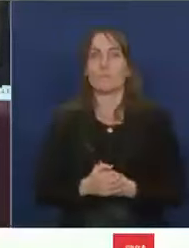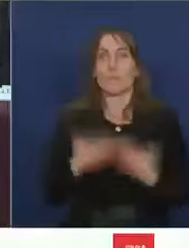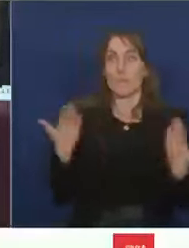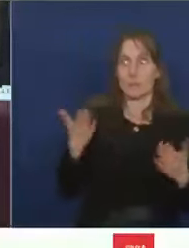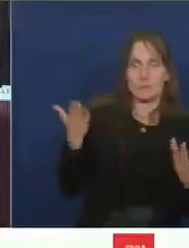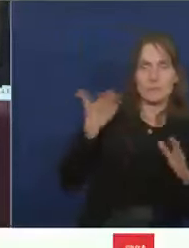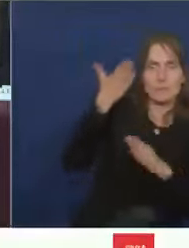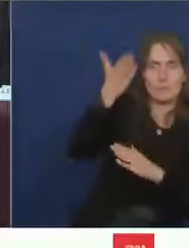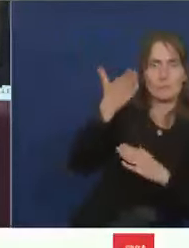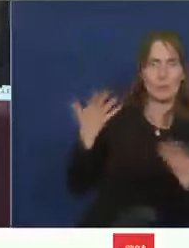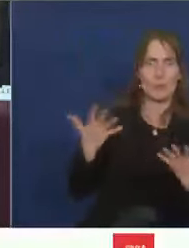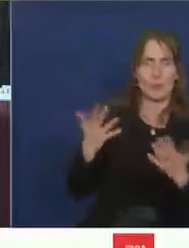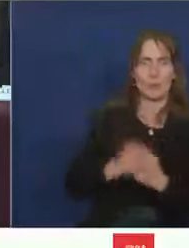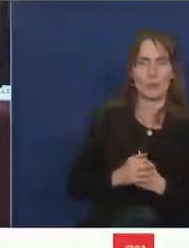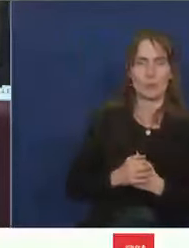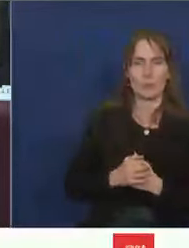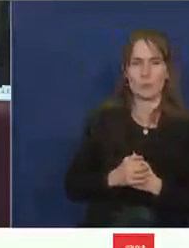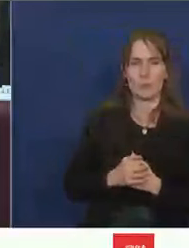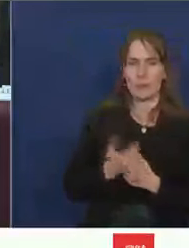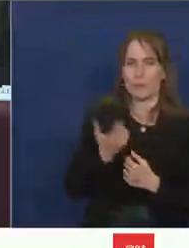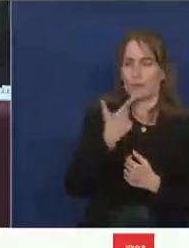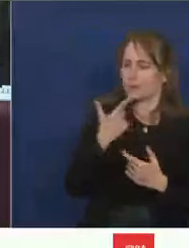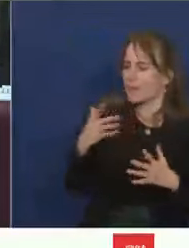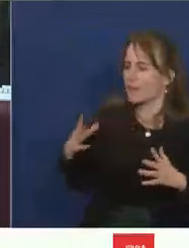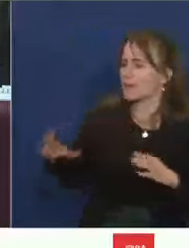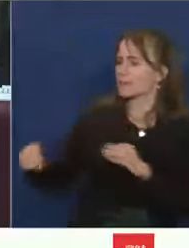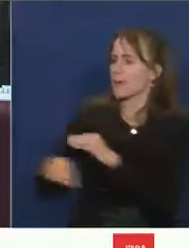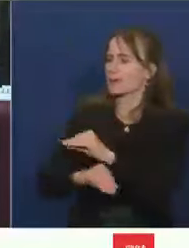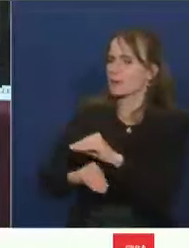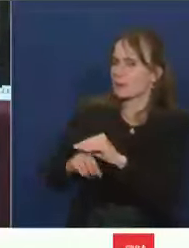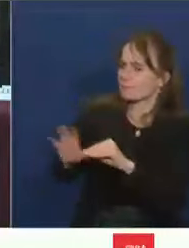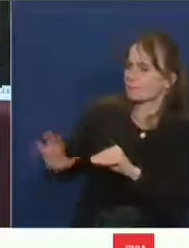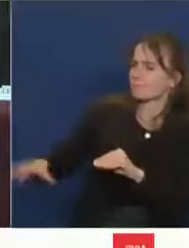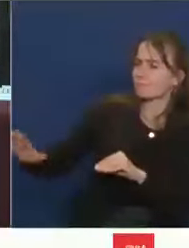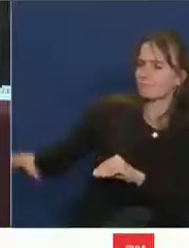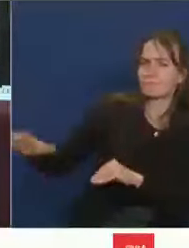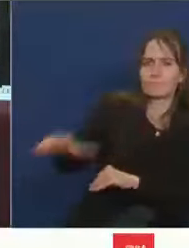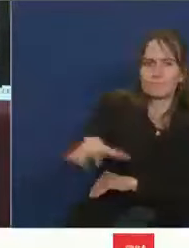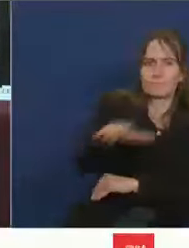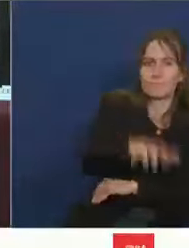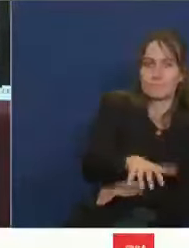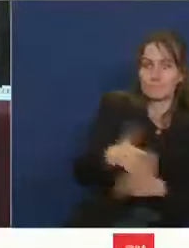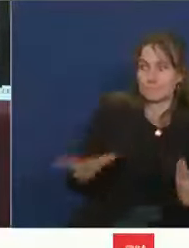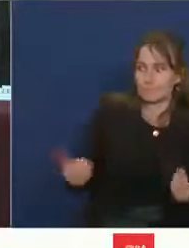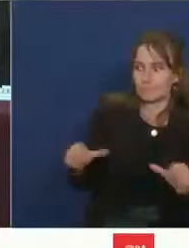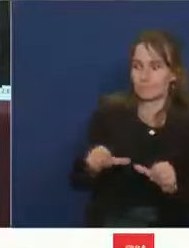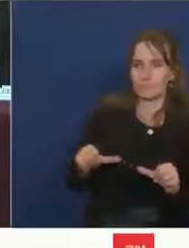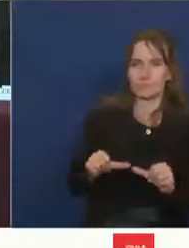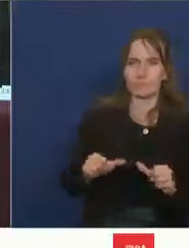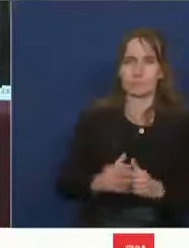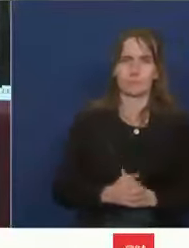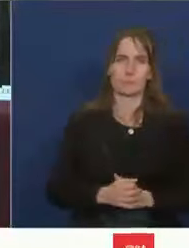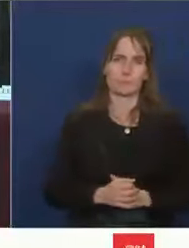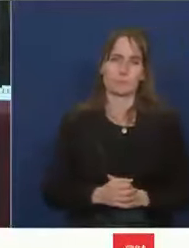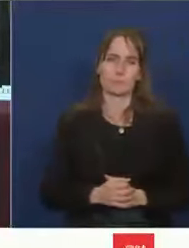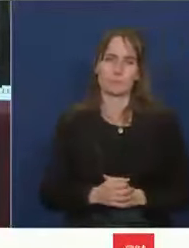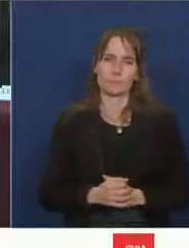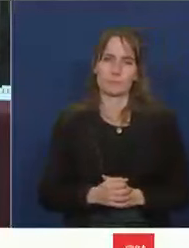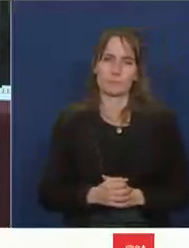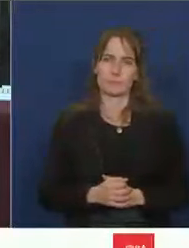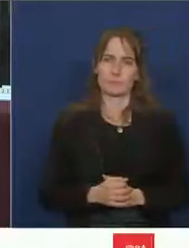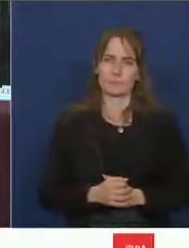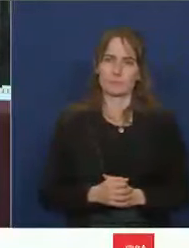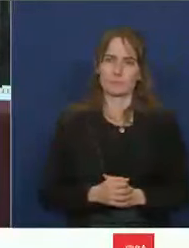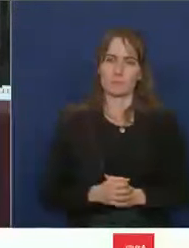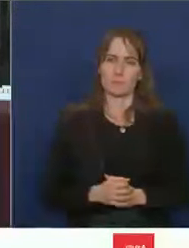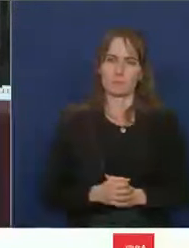c'est-à-dire au devenir de chacun de ces espaces et à l'usage que l'on en fait. Cette préoccupation, qui ne relève pas encore